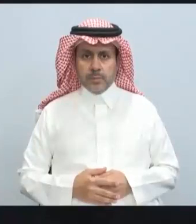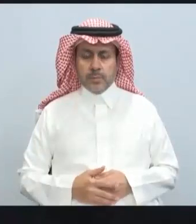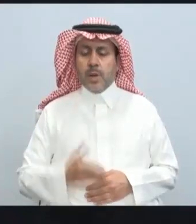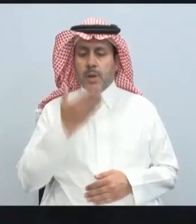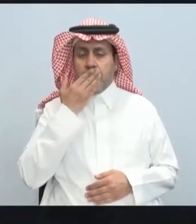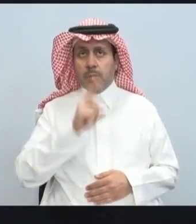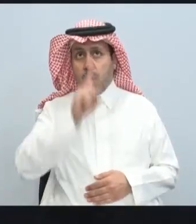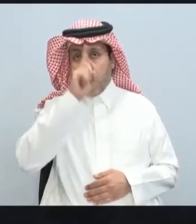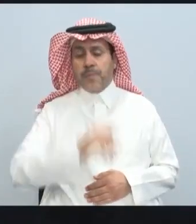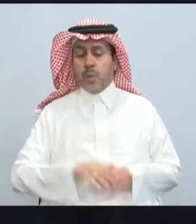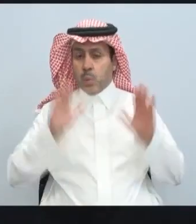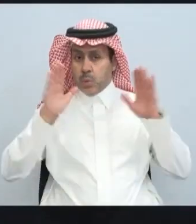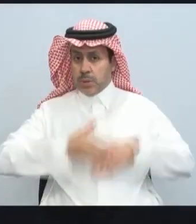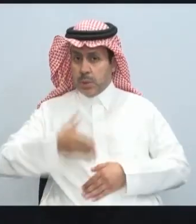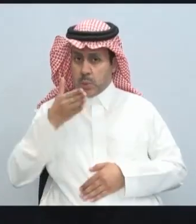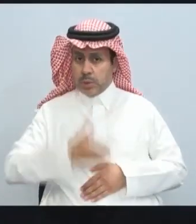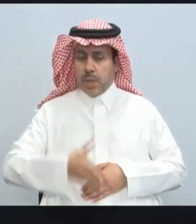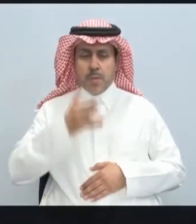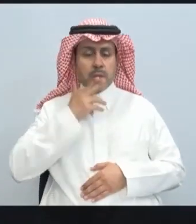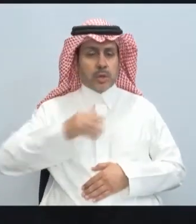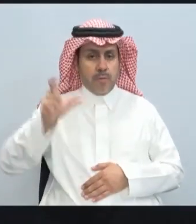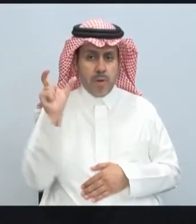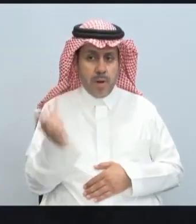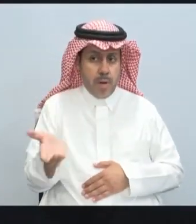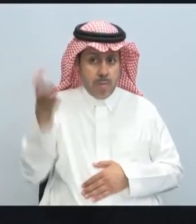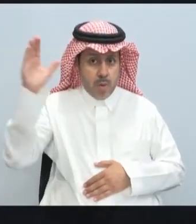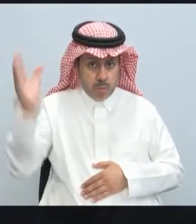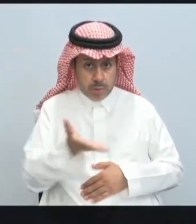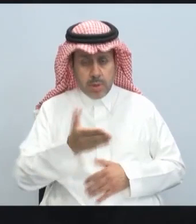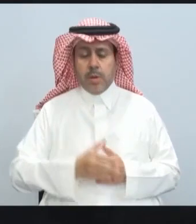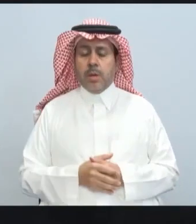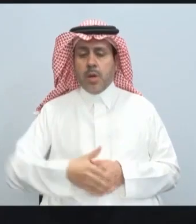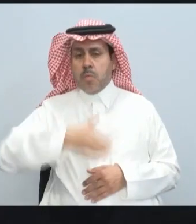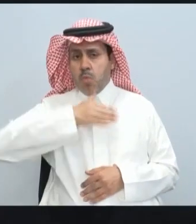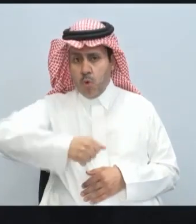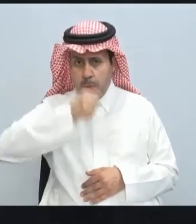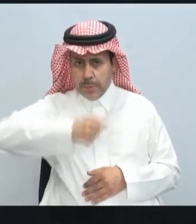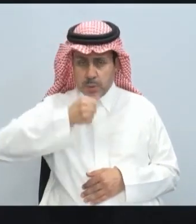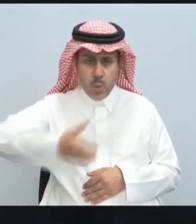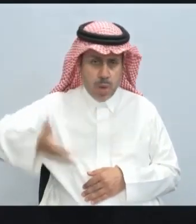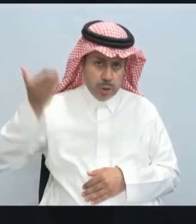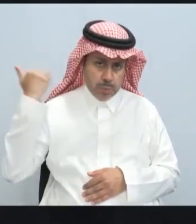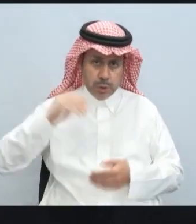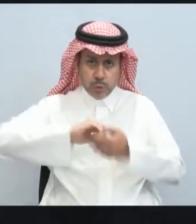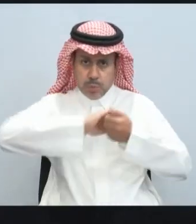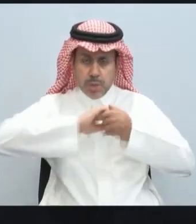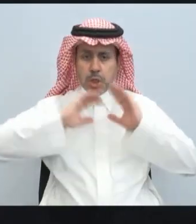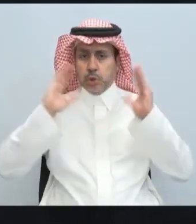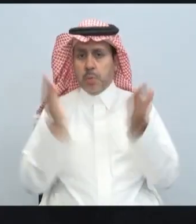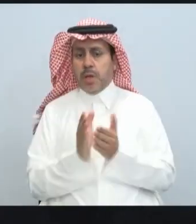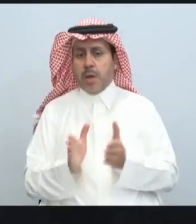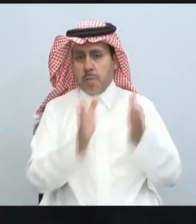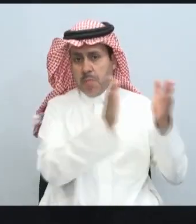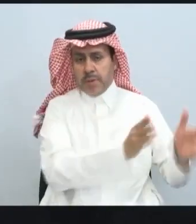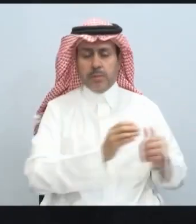الحمد لله والصلاه والسلام على اشرف الانبياء والمرسلين نبينا محمد واله وصحبه اجمعين اما